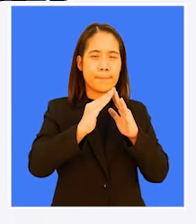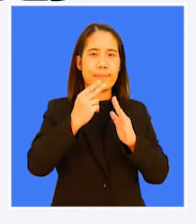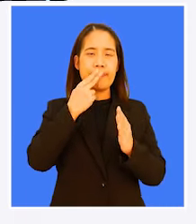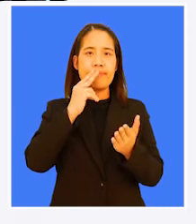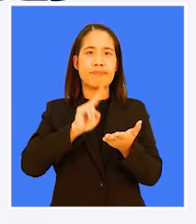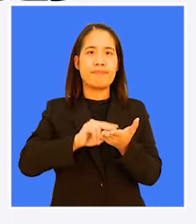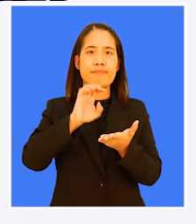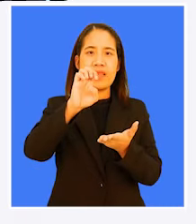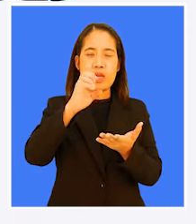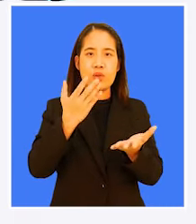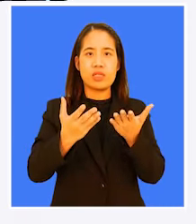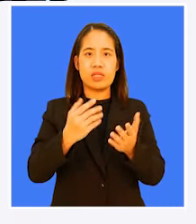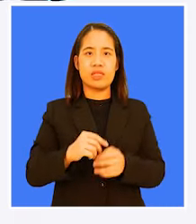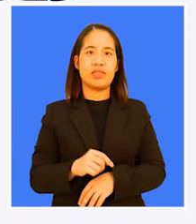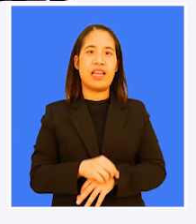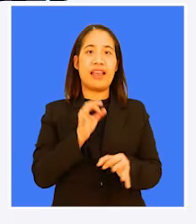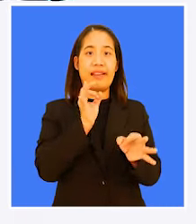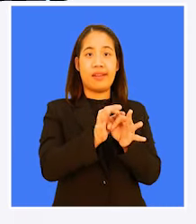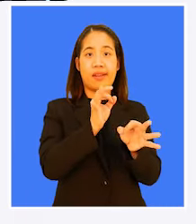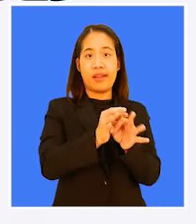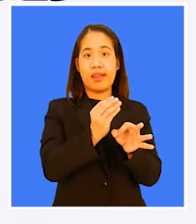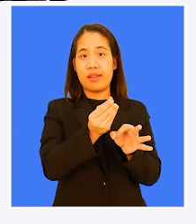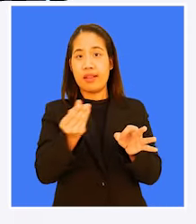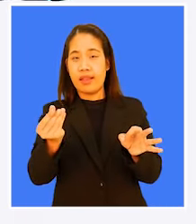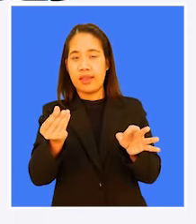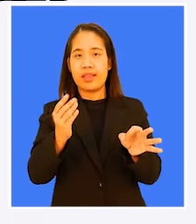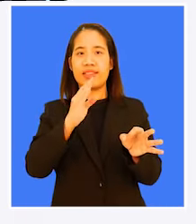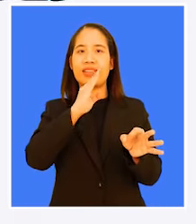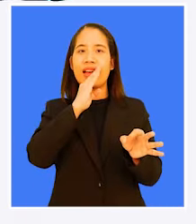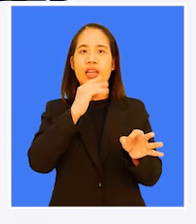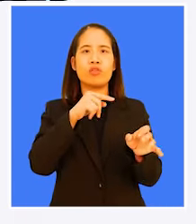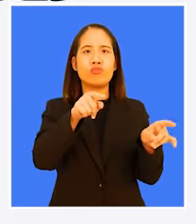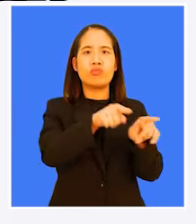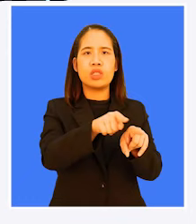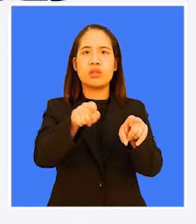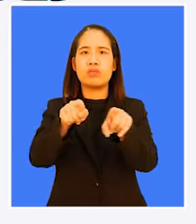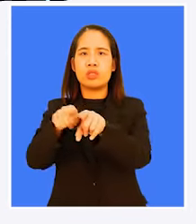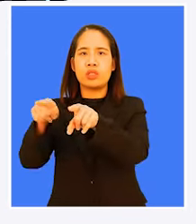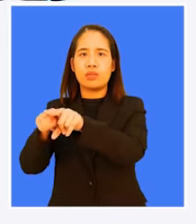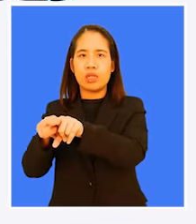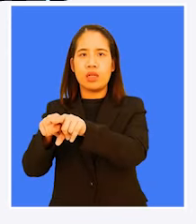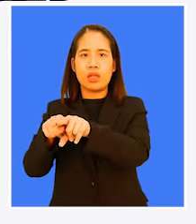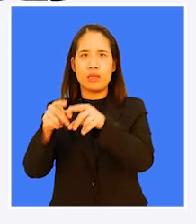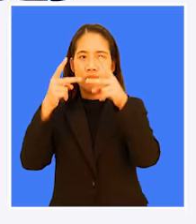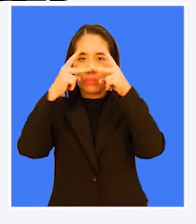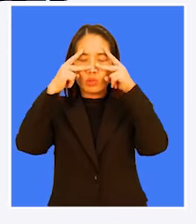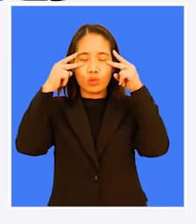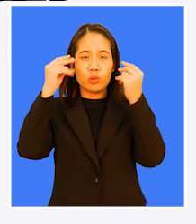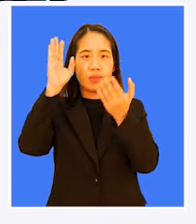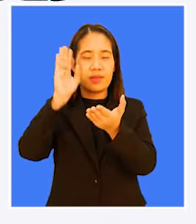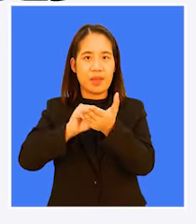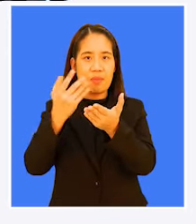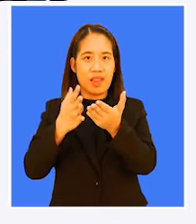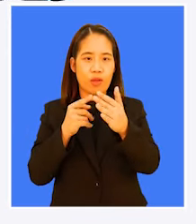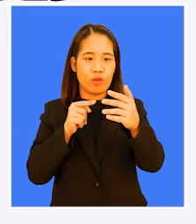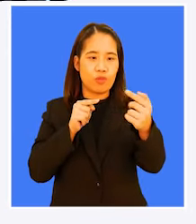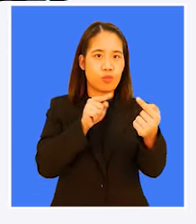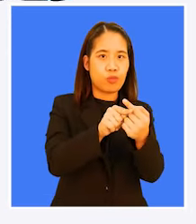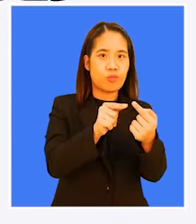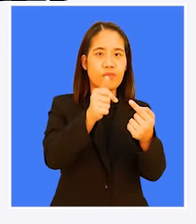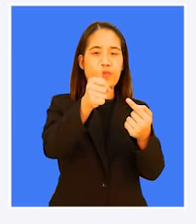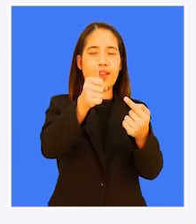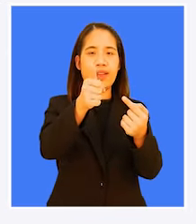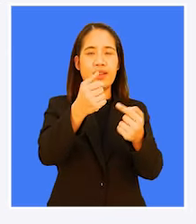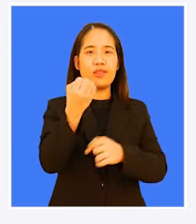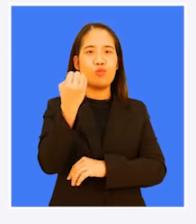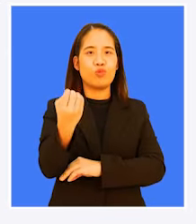มลแม้แต่ให้พิมพ์ชื่อบัญชีและพาสเวิร์ดซึ่งถ้าเราใช้เหมือนกันทุกบริการออนไลน์มิจฉาชีพก็แอบเข้าบัญชีเรา